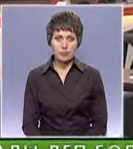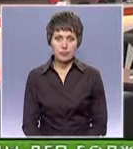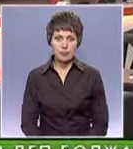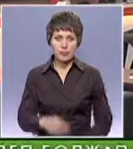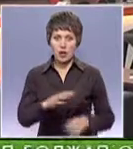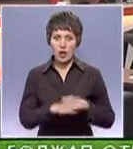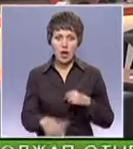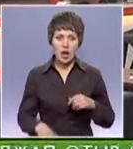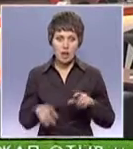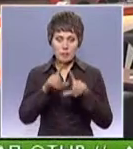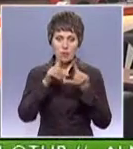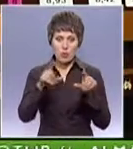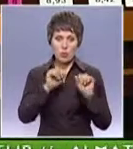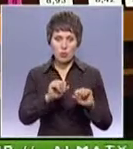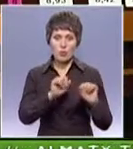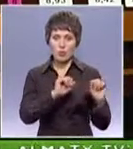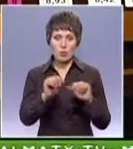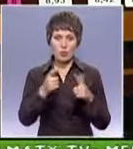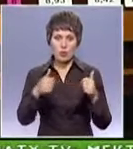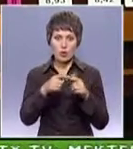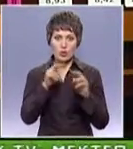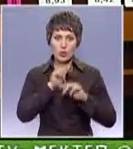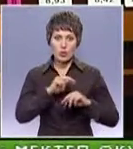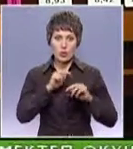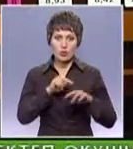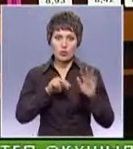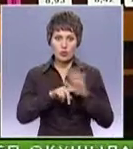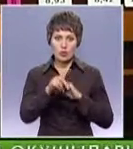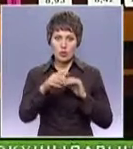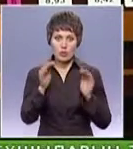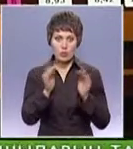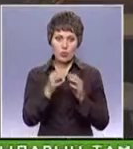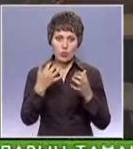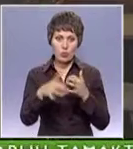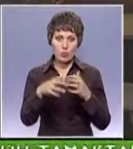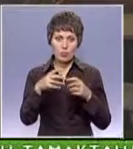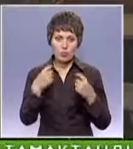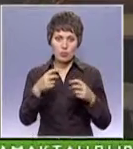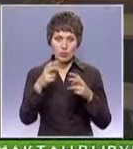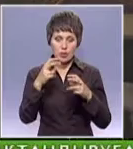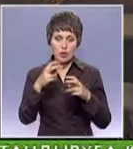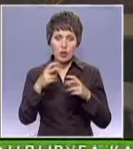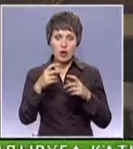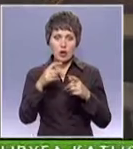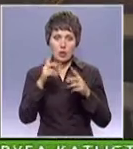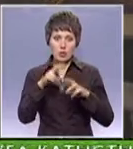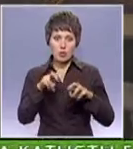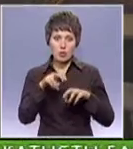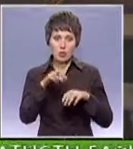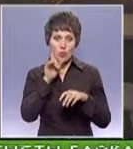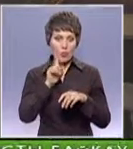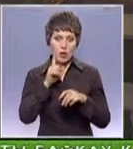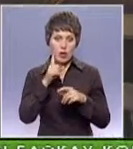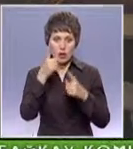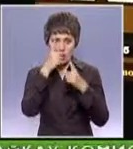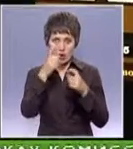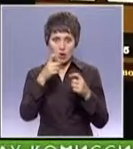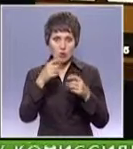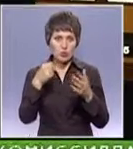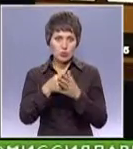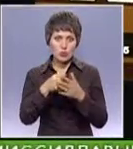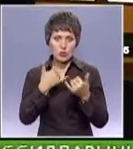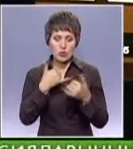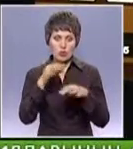Салық департаменті мен құқық қорғау органдары тексеру жұмыстарын елімізде кіші және орта кәсіпкерлік нысандарын тексеруге уақытша мораторий жариялағанға